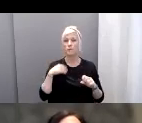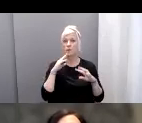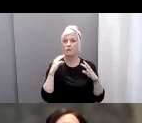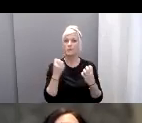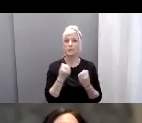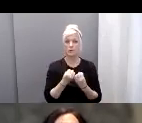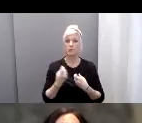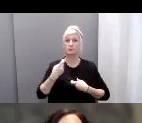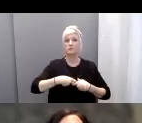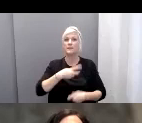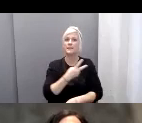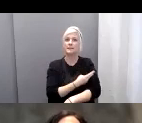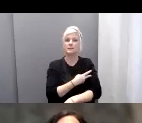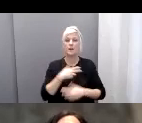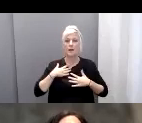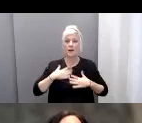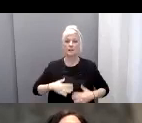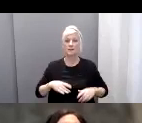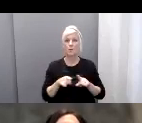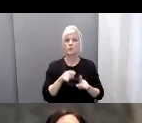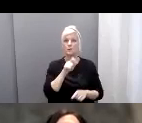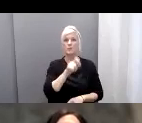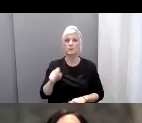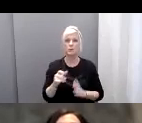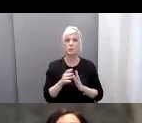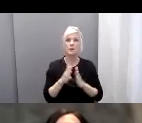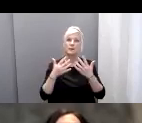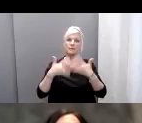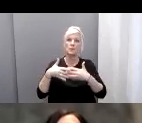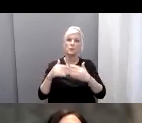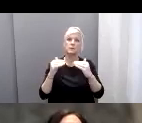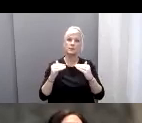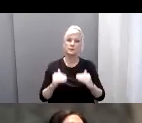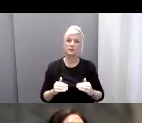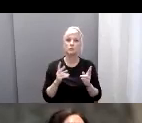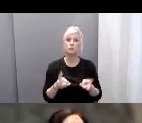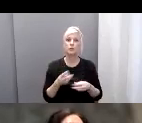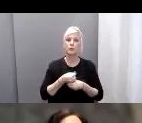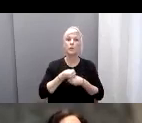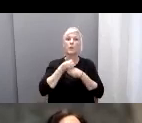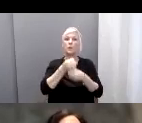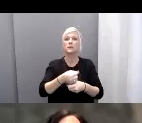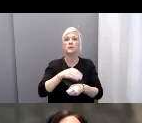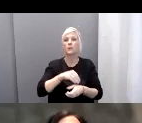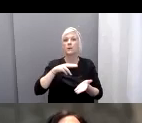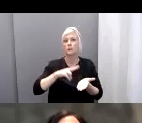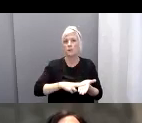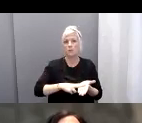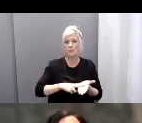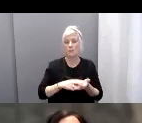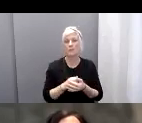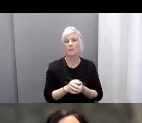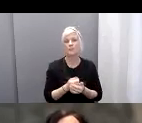om sexuell hälsa hos personer med funktionsnedsättning och kronisk sjukdom. Ni